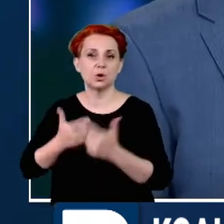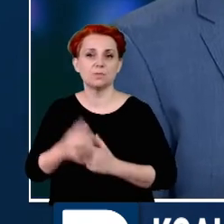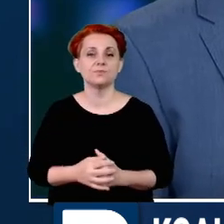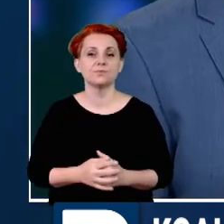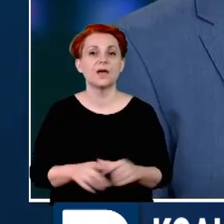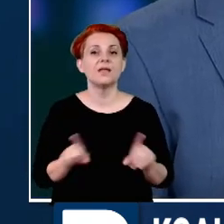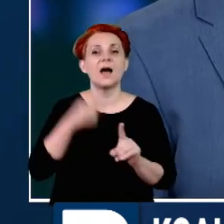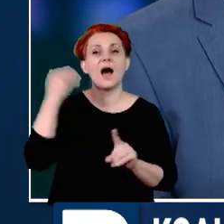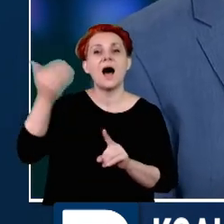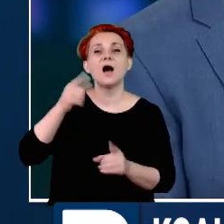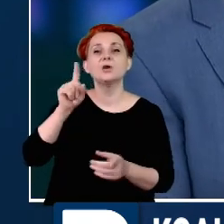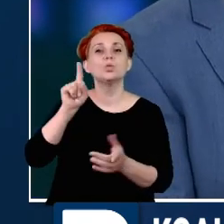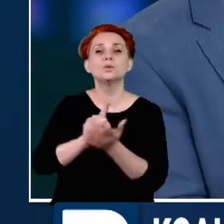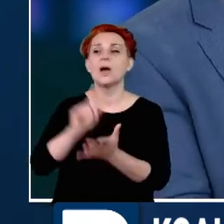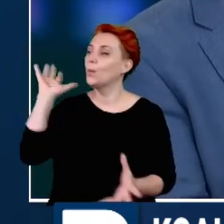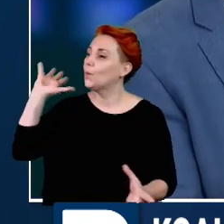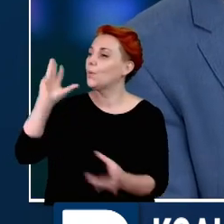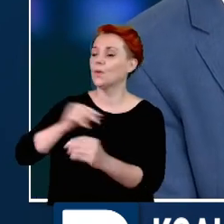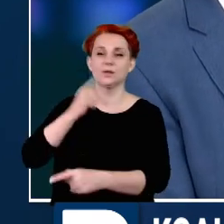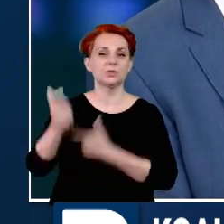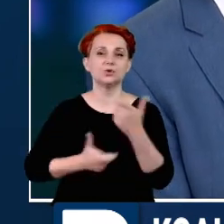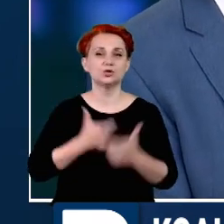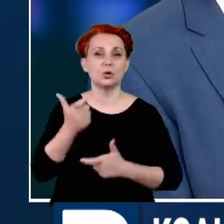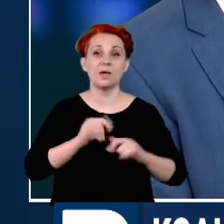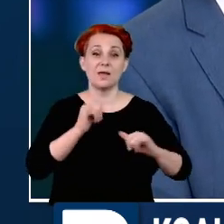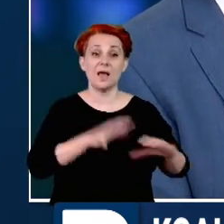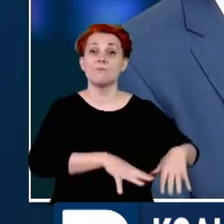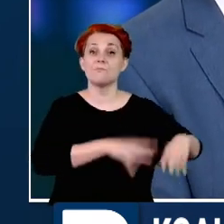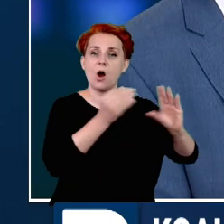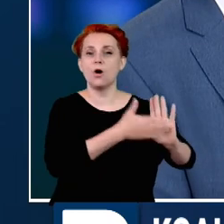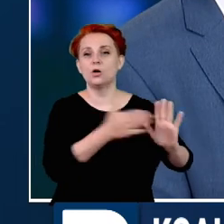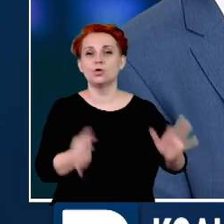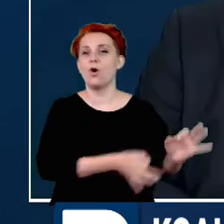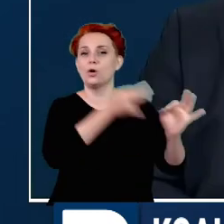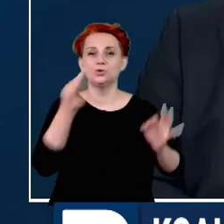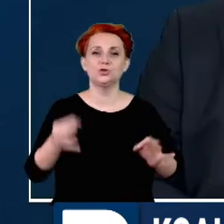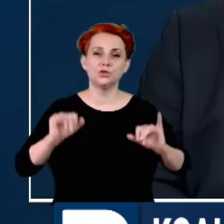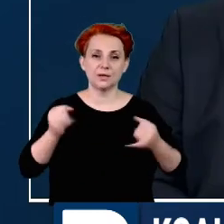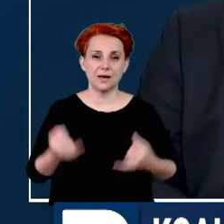Akademii Kopernikańskiej. Co się udało zrobić od czasu powstania?